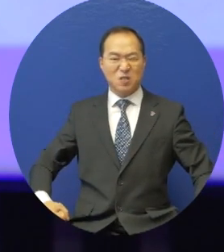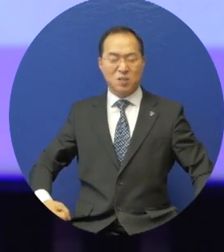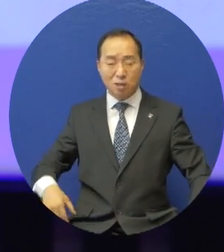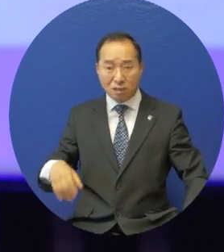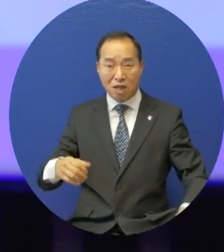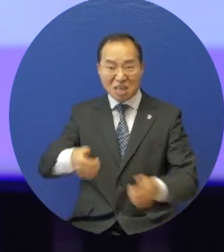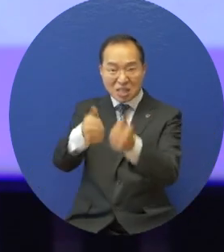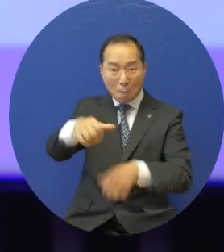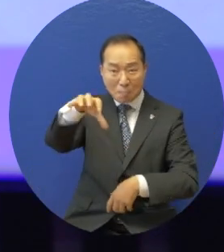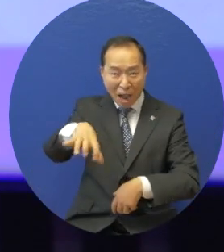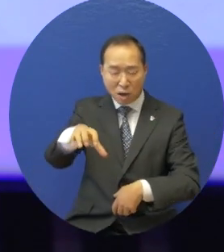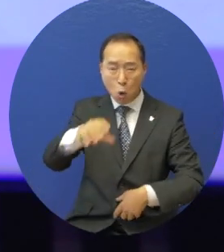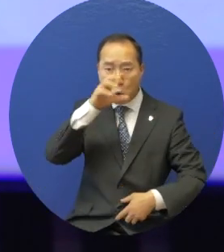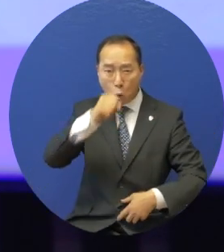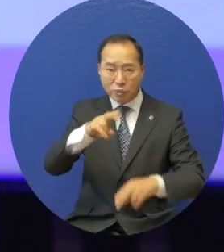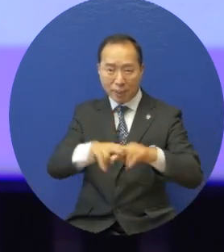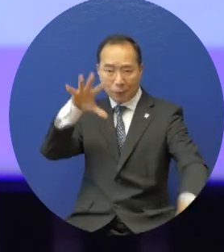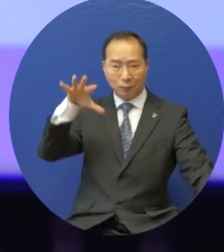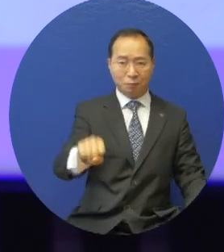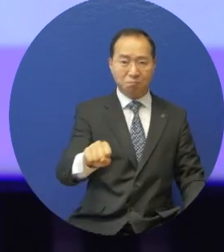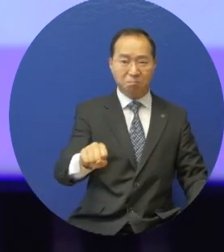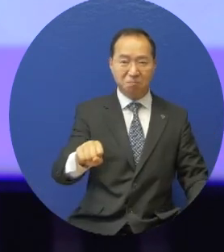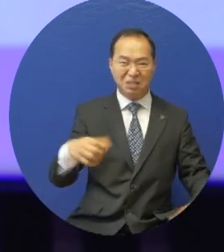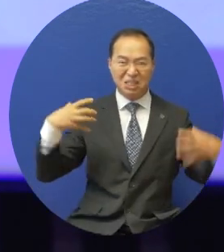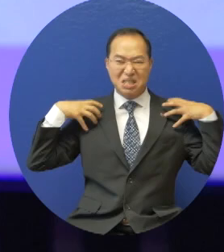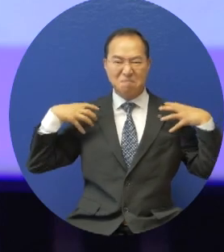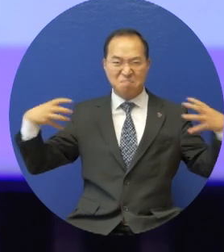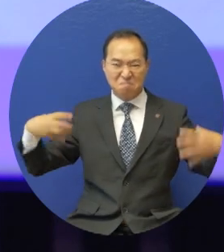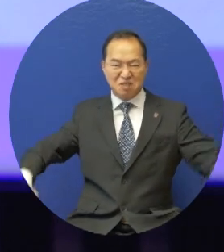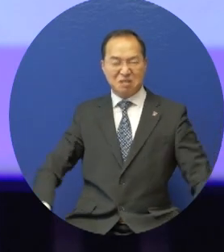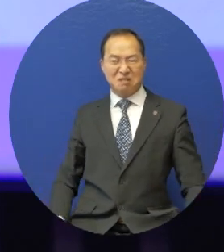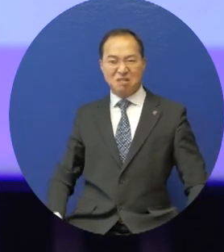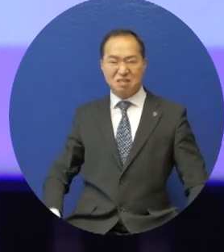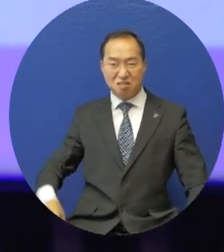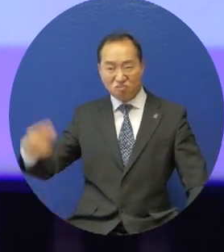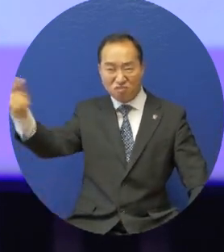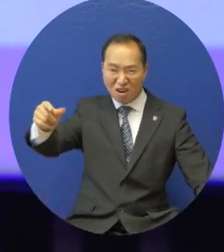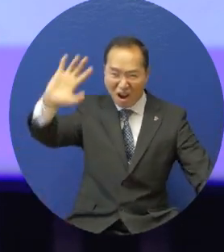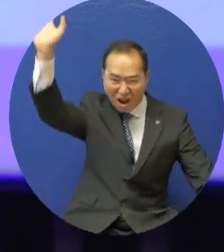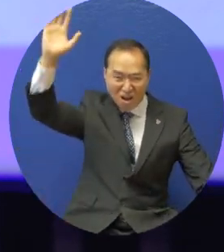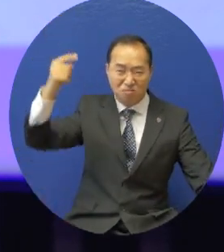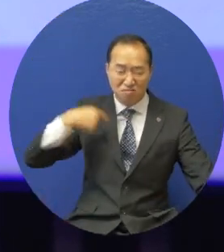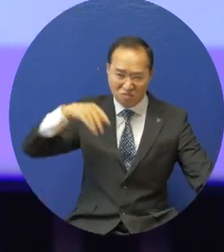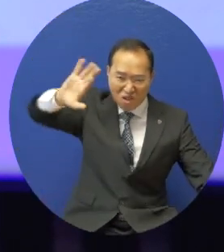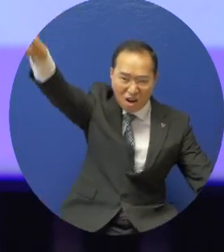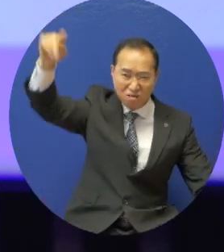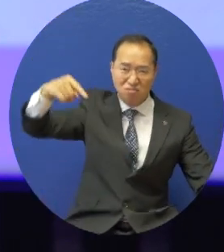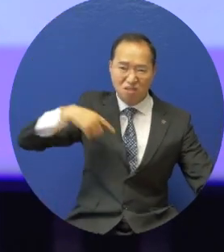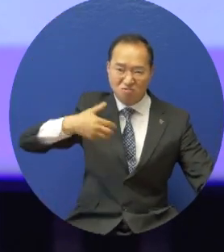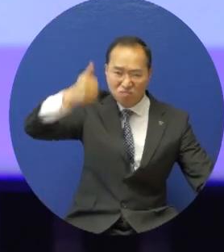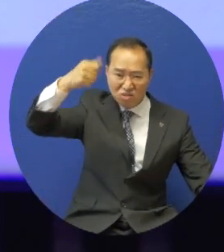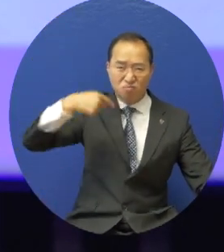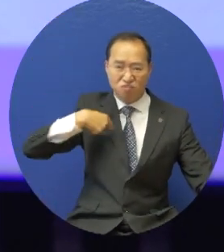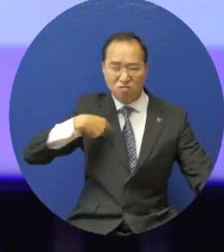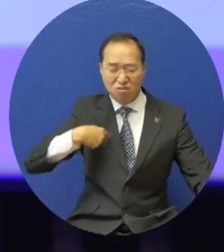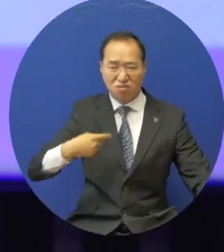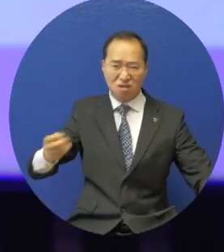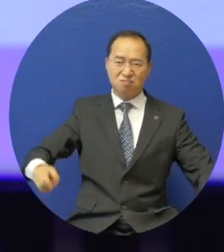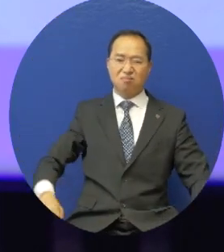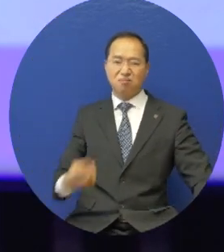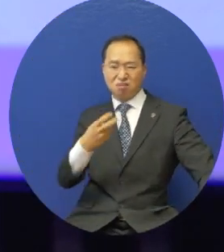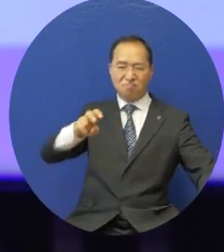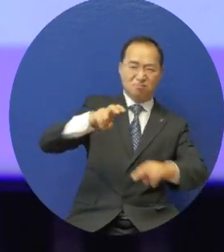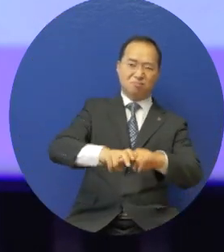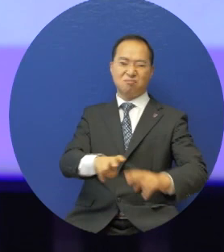자리를 잡아요. 그러니까 좋은 자리를 잡으려고 하면 어떻게 할까요? 서로 치고받고 싸워야죠. 야, 너 나와. 여기 우리 주인님이 시험 볼 곳이야.